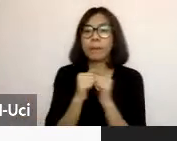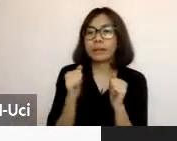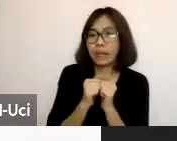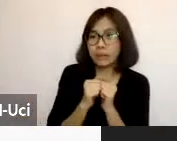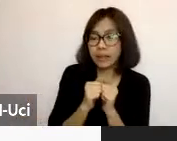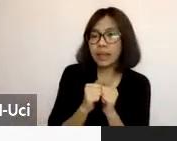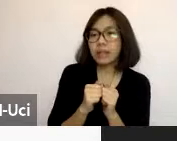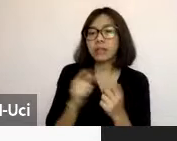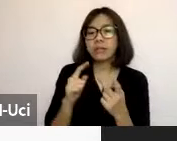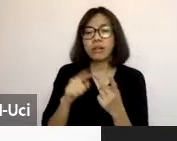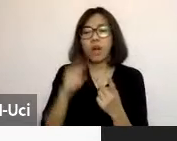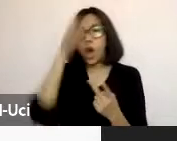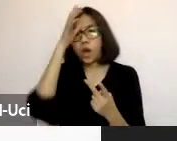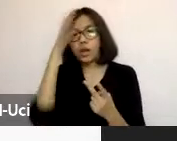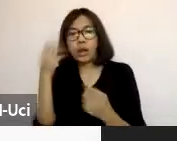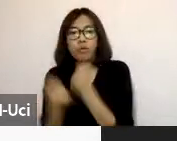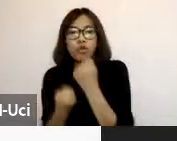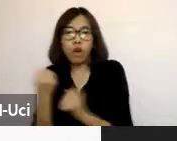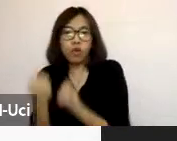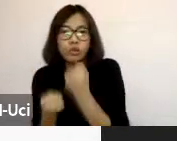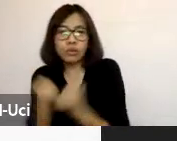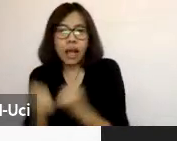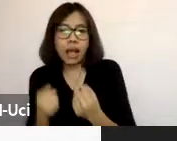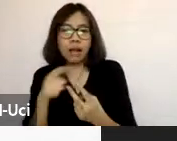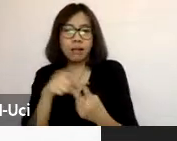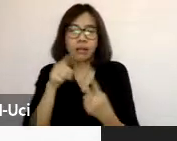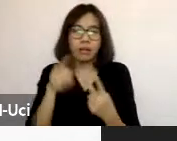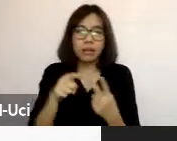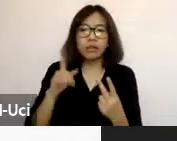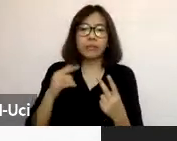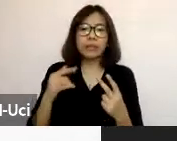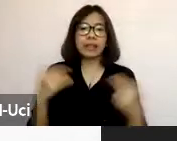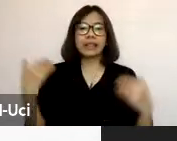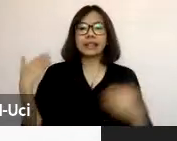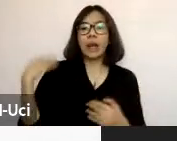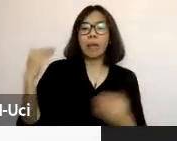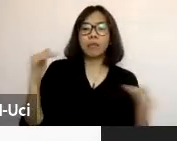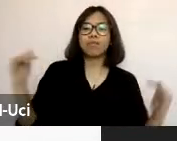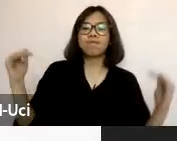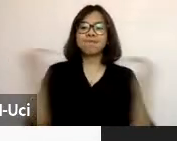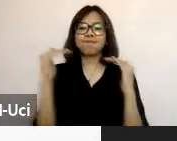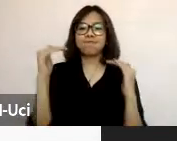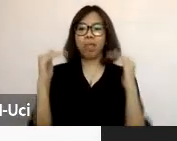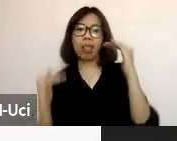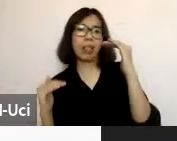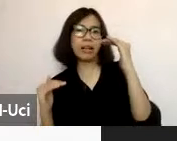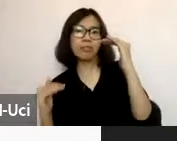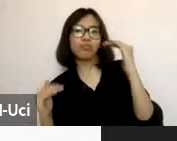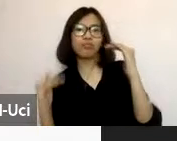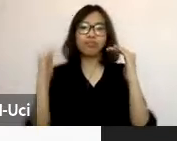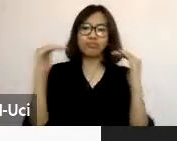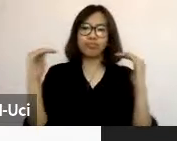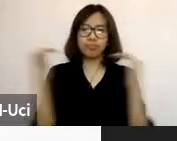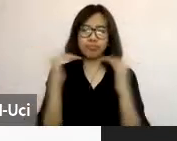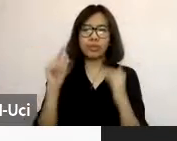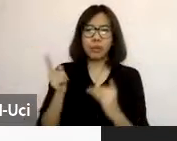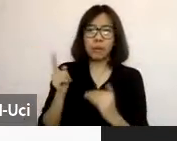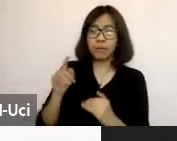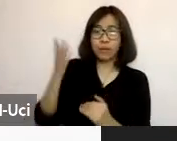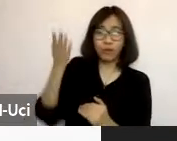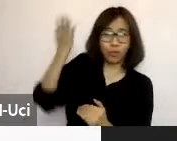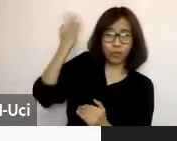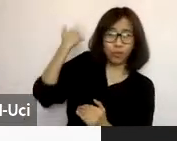posisi pelaku usaha dan konsumen itu tetap seimbang karena dengan revolusi industri sama